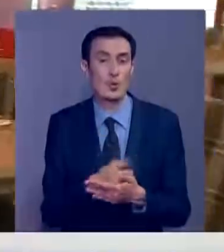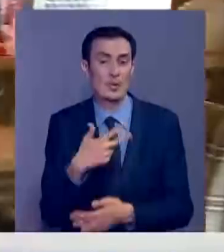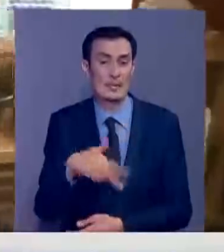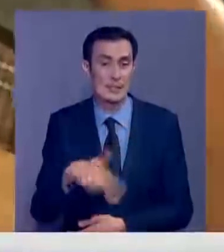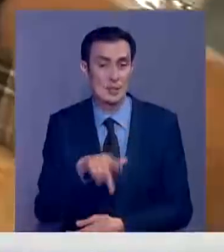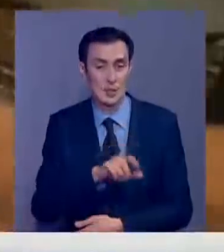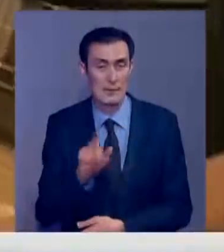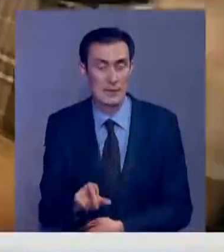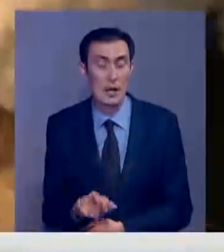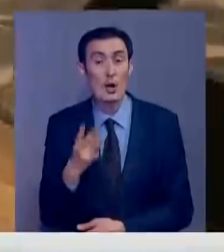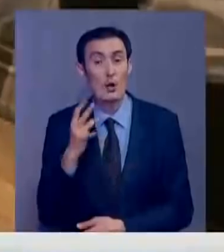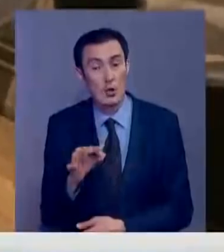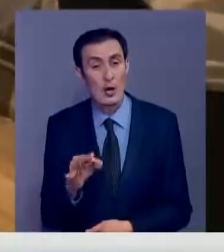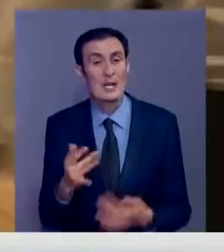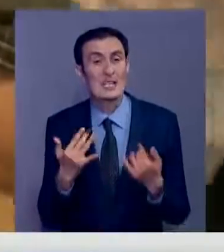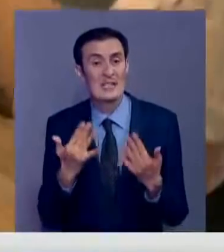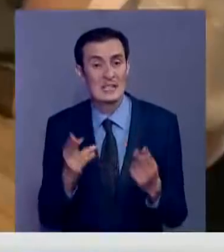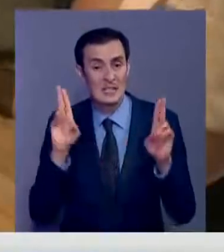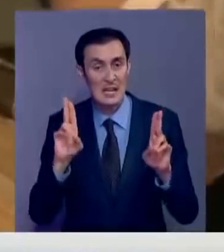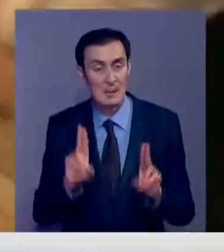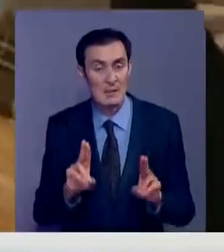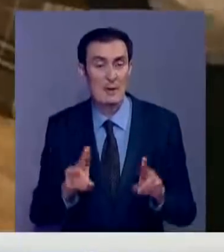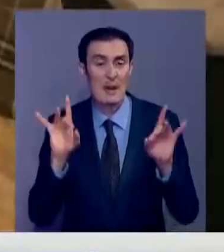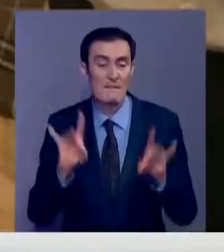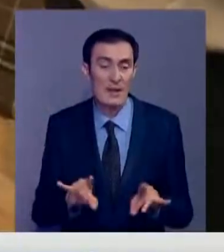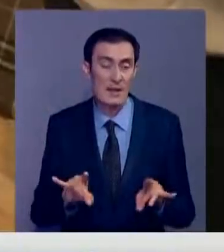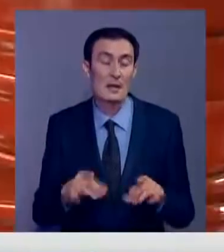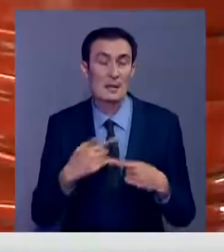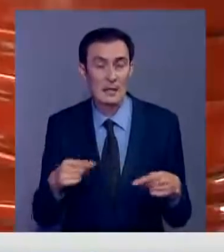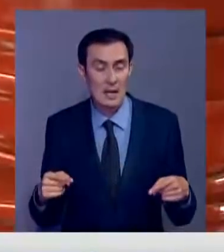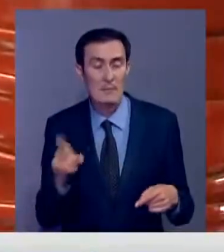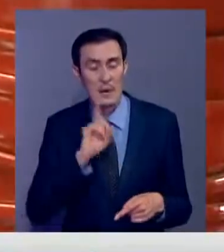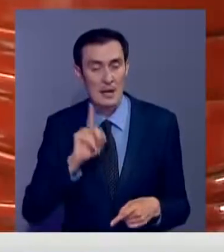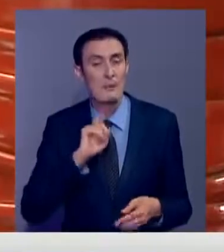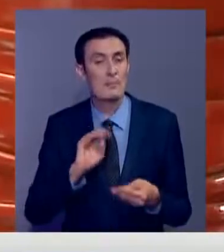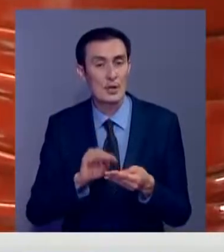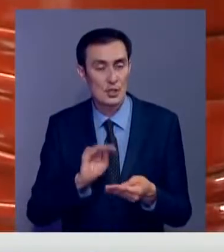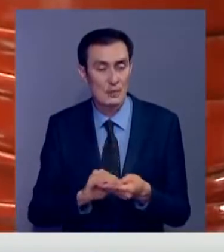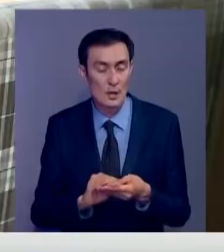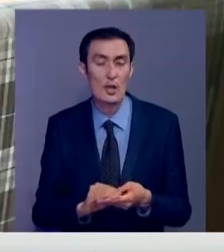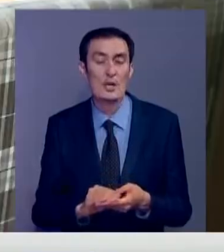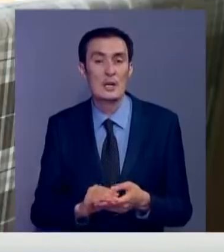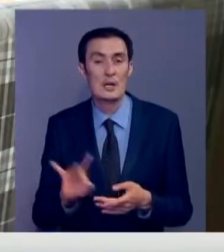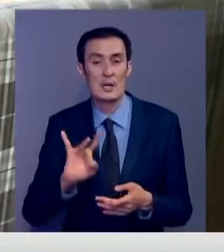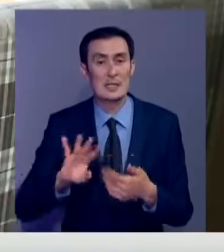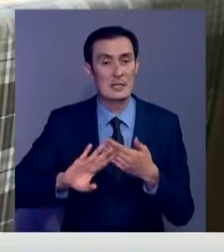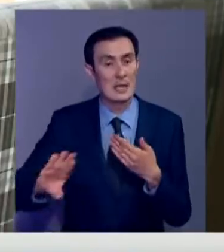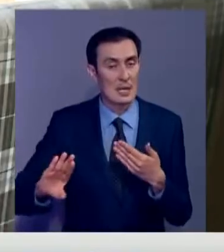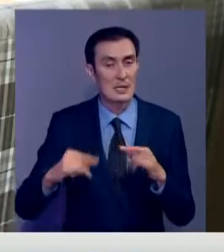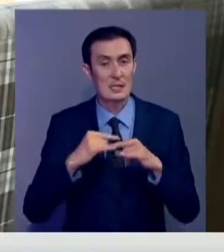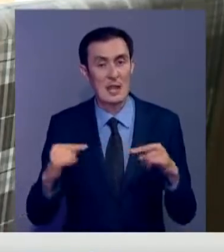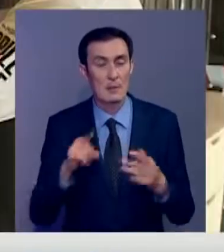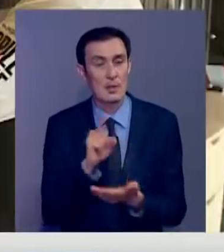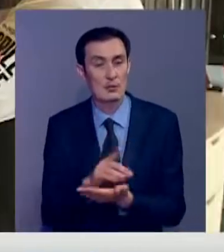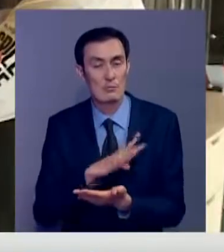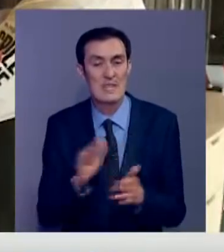30. Однако требования к ресторанам, кафе и летним площадкам остаются прежними. Дистанция между столами в них